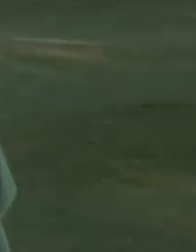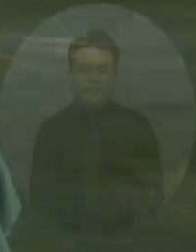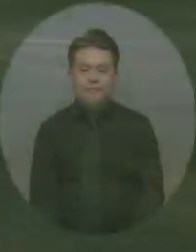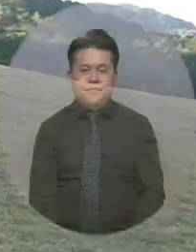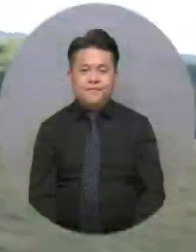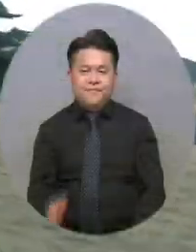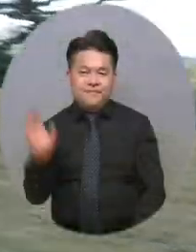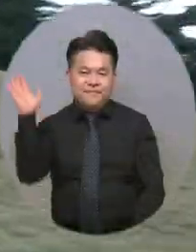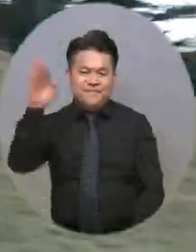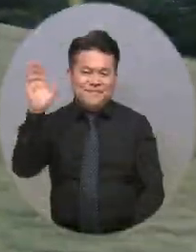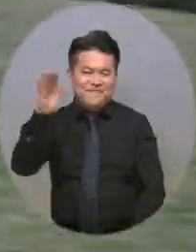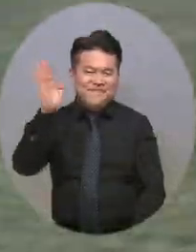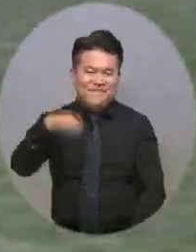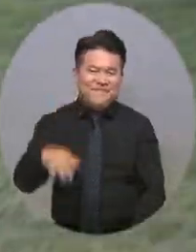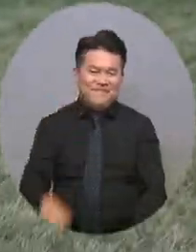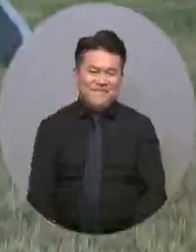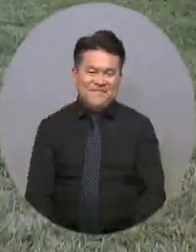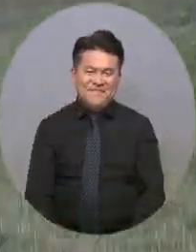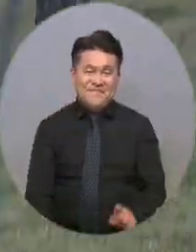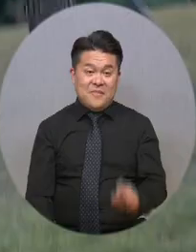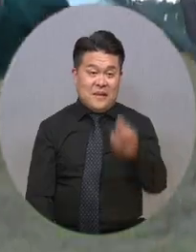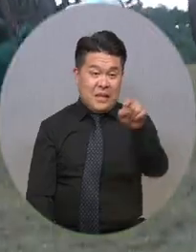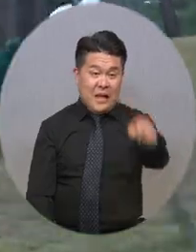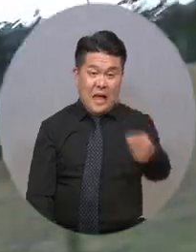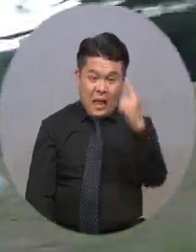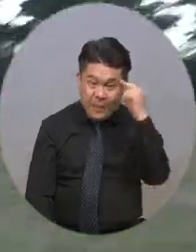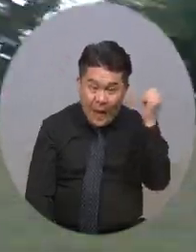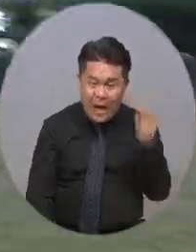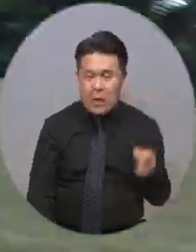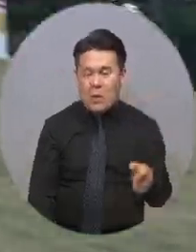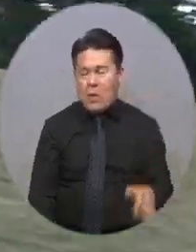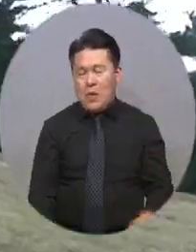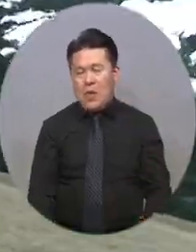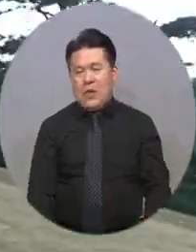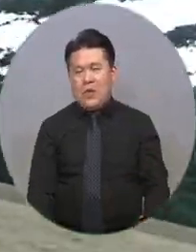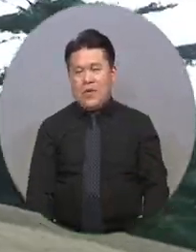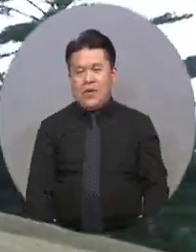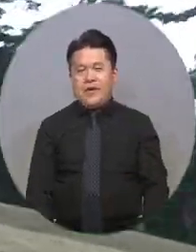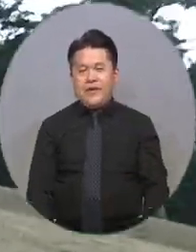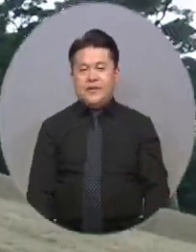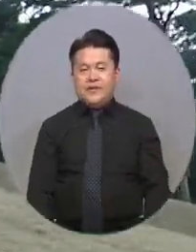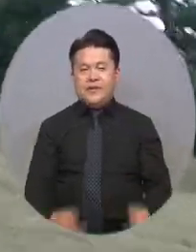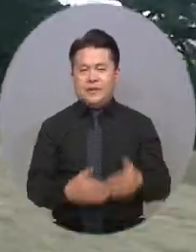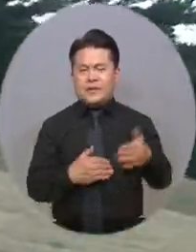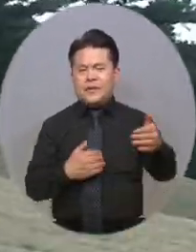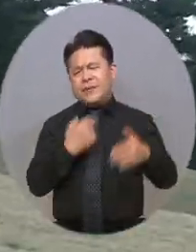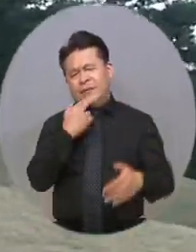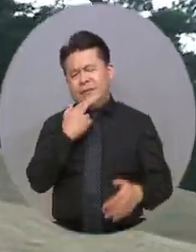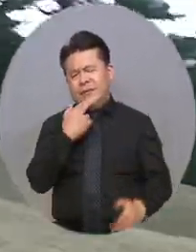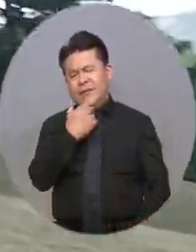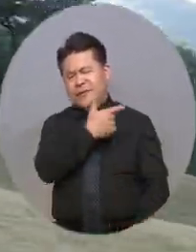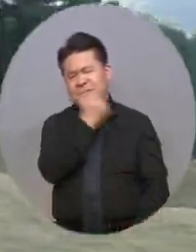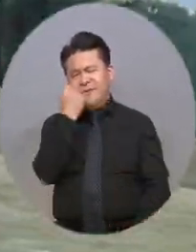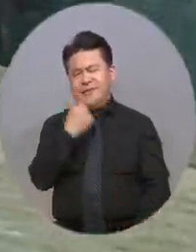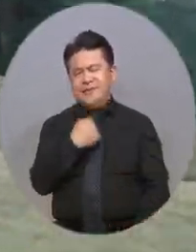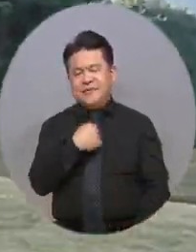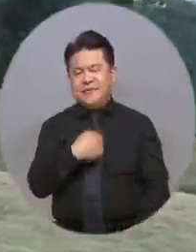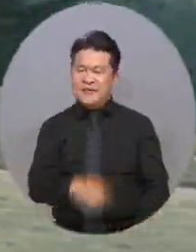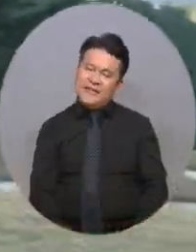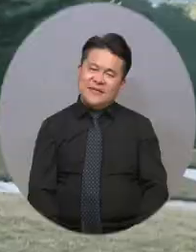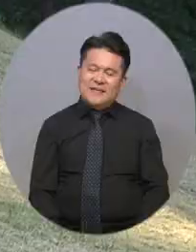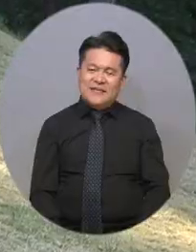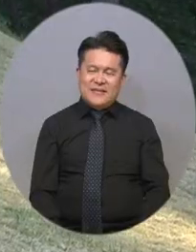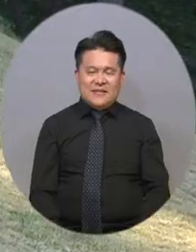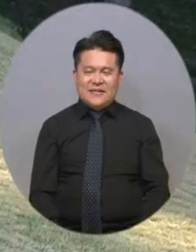고고고! 야, 클럽부터 가면서 여기 넘어간 줄 알아가지고. 역시 거리가 안 나오는 사람이 당하는 것만 되는